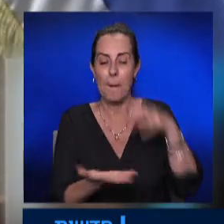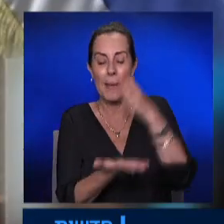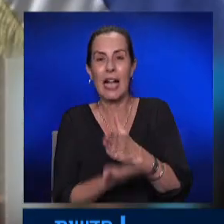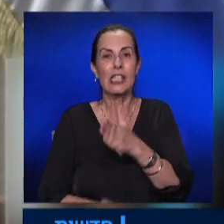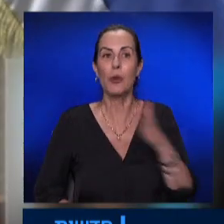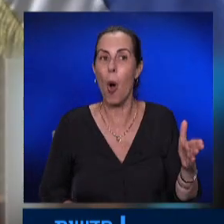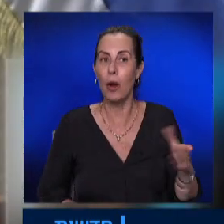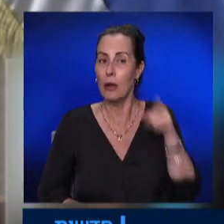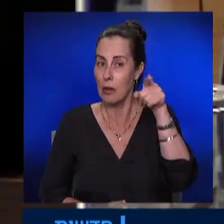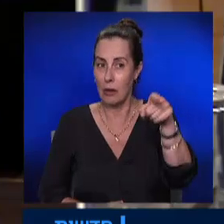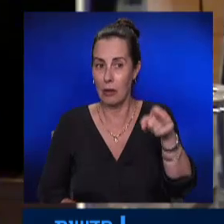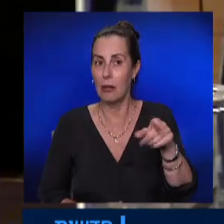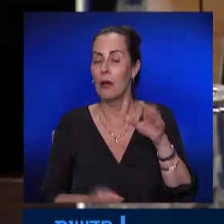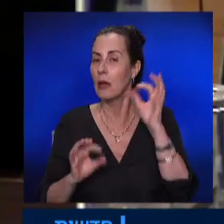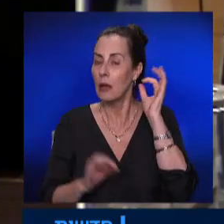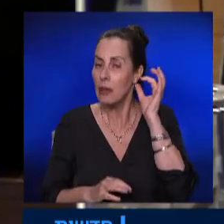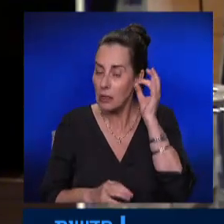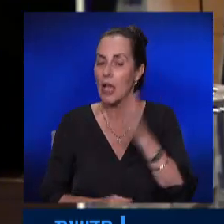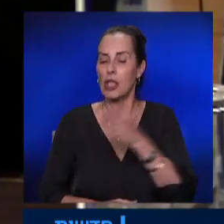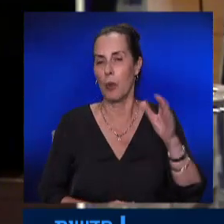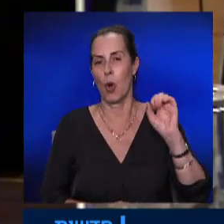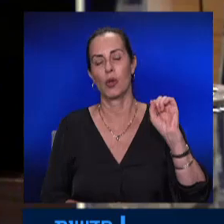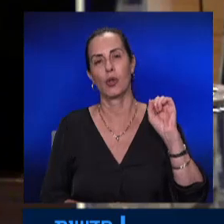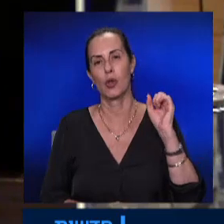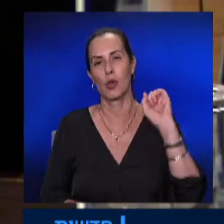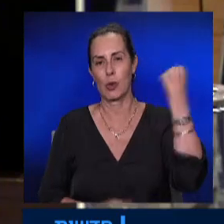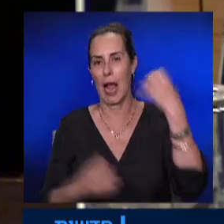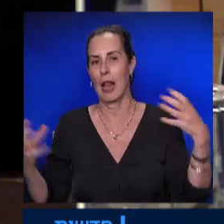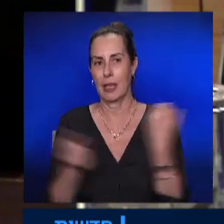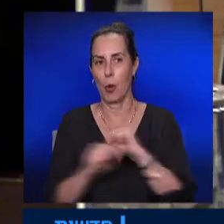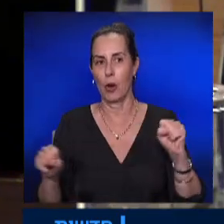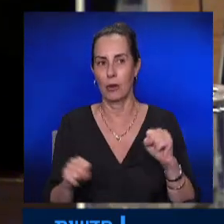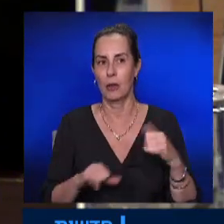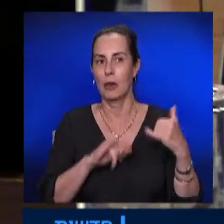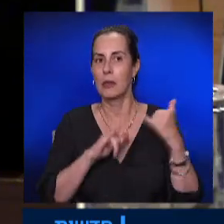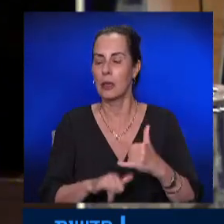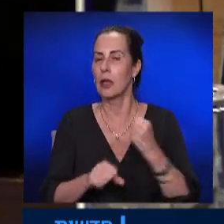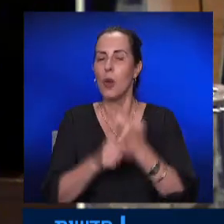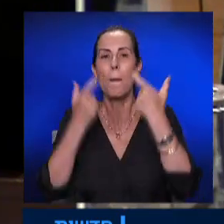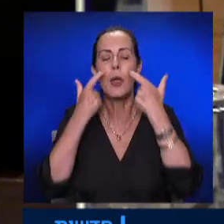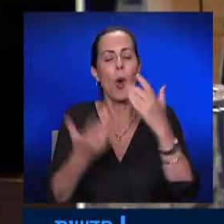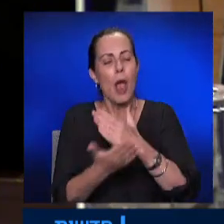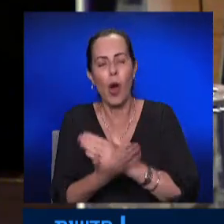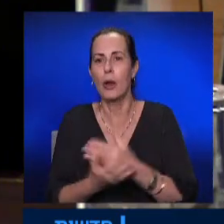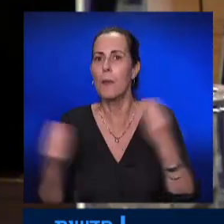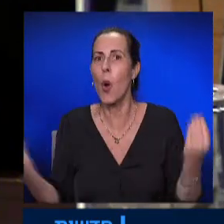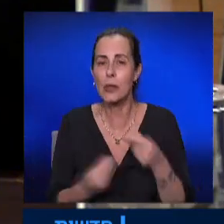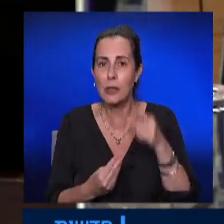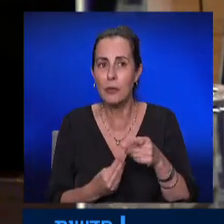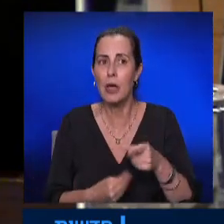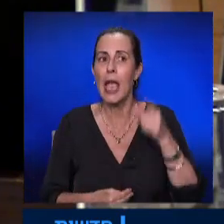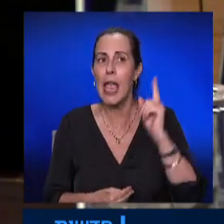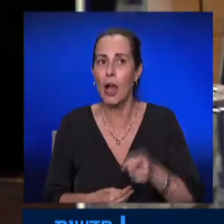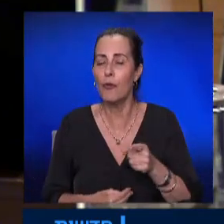שמאל, לזימי היא בלי ספק שמאל סוציאל דמוקרטי. צריכים להכניס בכוח ירקות ופירות ומוצרים שיחייבו